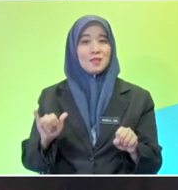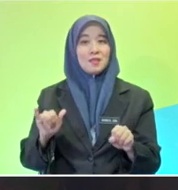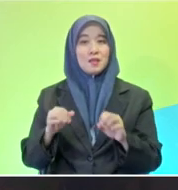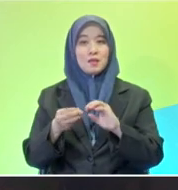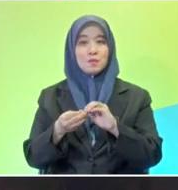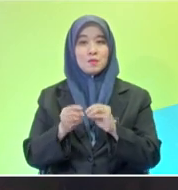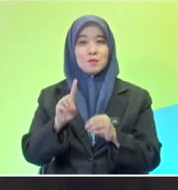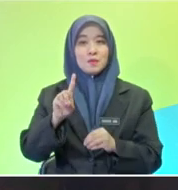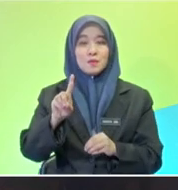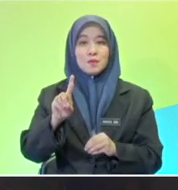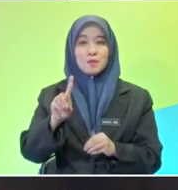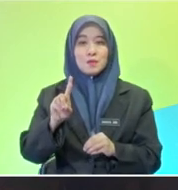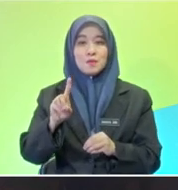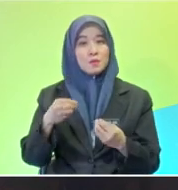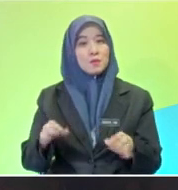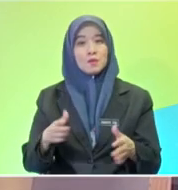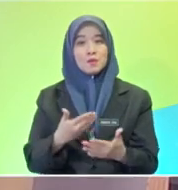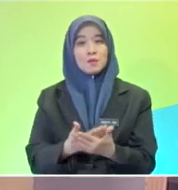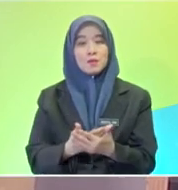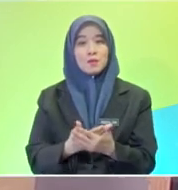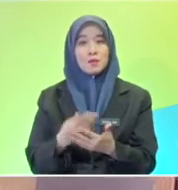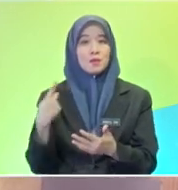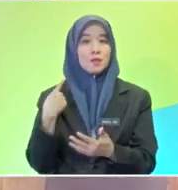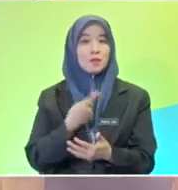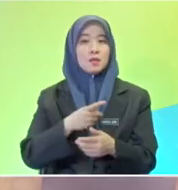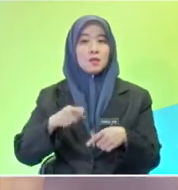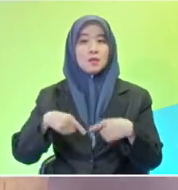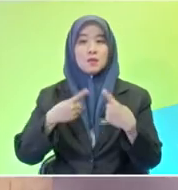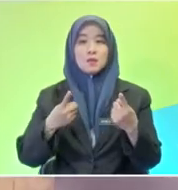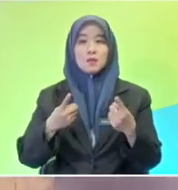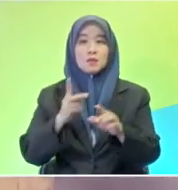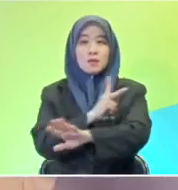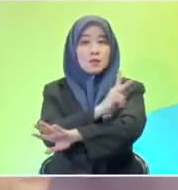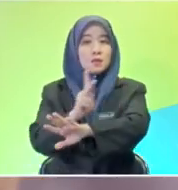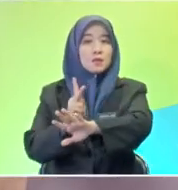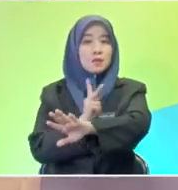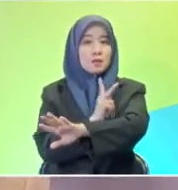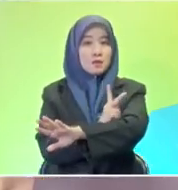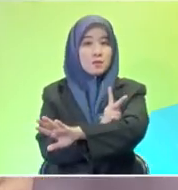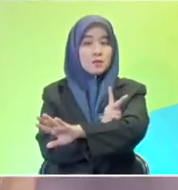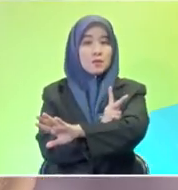Oh. Okey. Dah sampai. Kita ke kebun. Kebun.